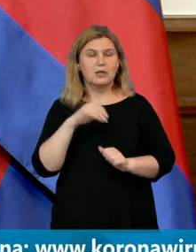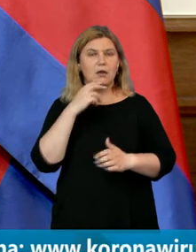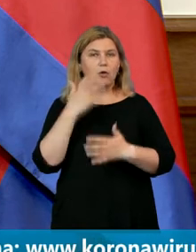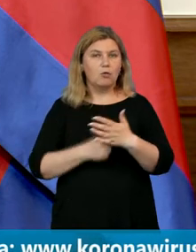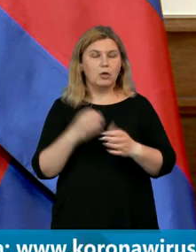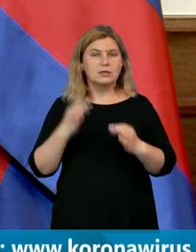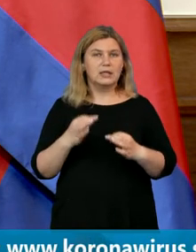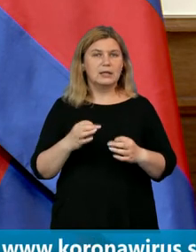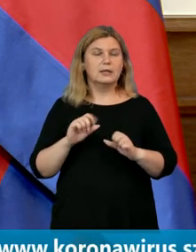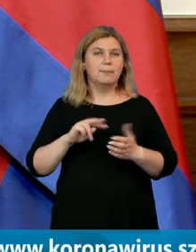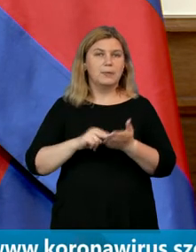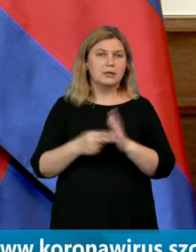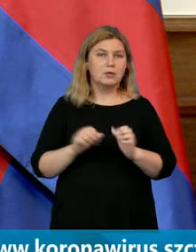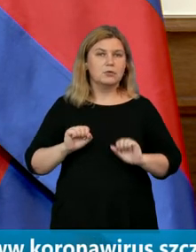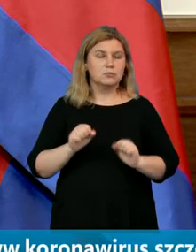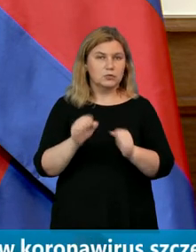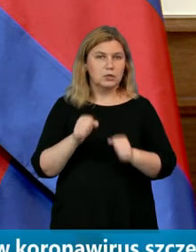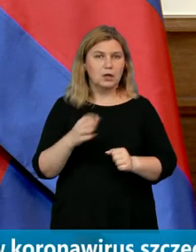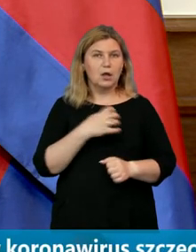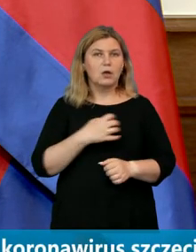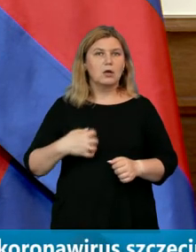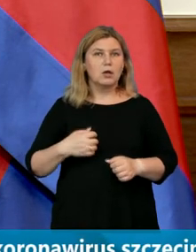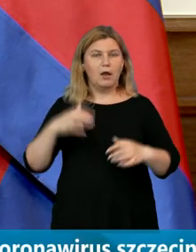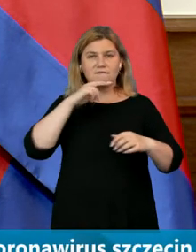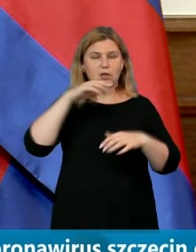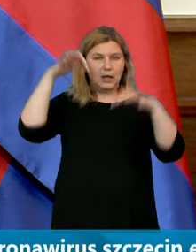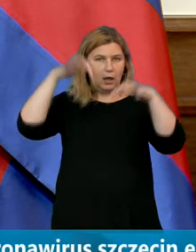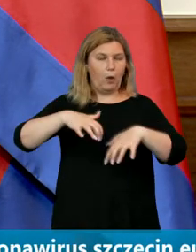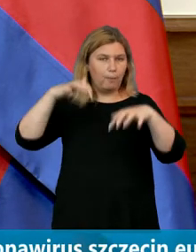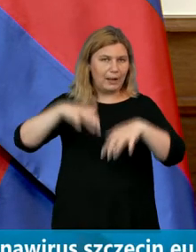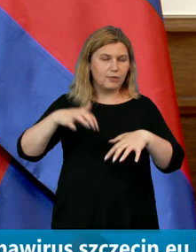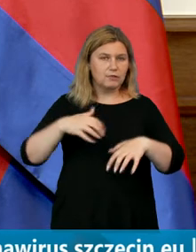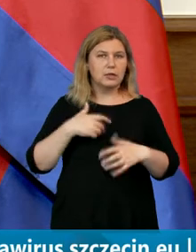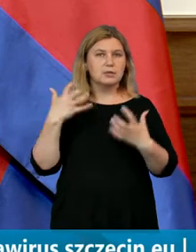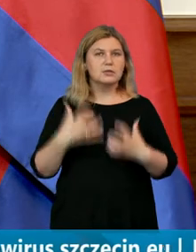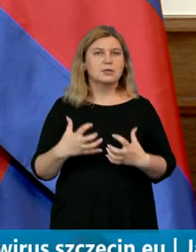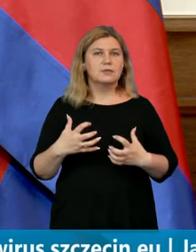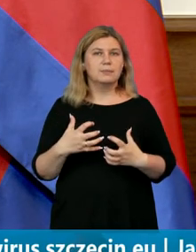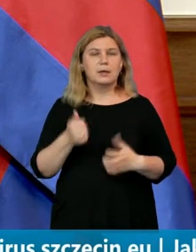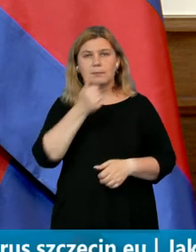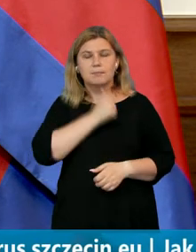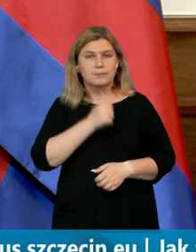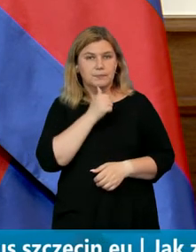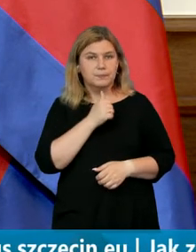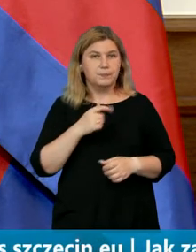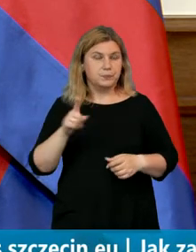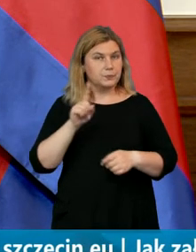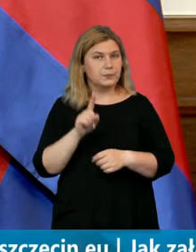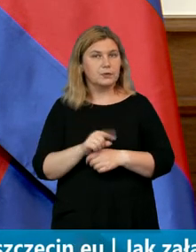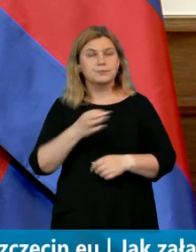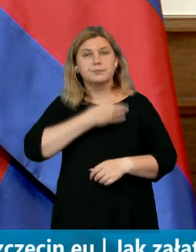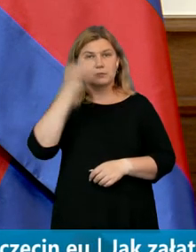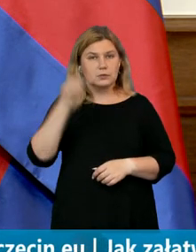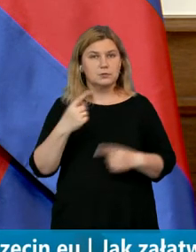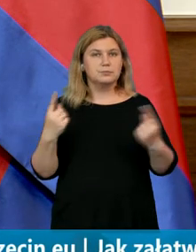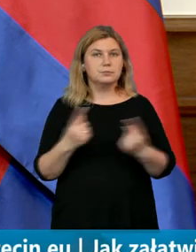planujemy też szereg działań związanych z gospodarką wodami opadowymi. Chcemy podjąć to wyzwanie, żeby poprawić sytuację, szczególnie